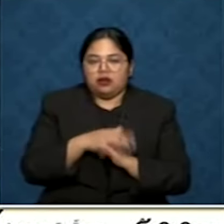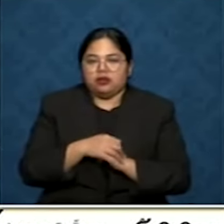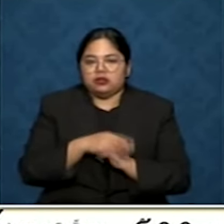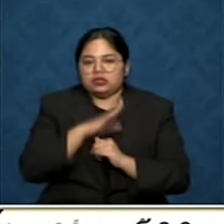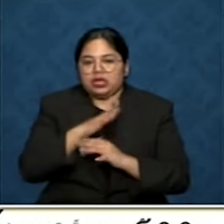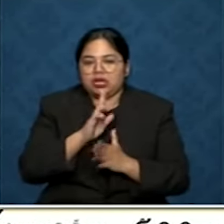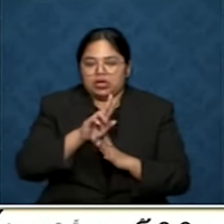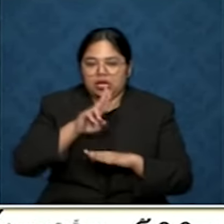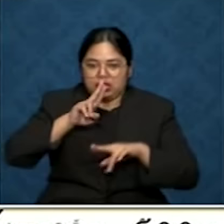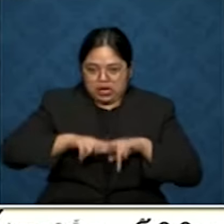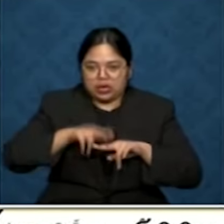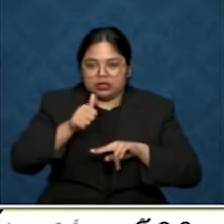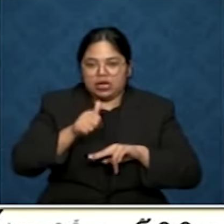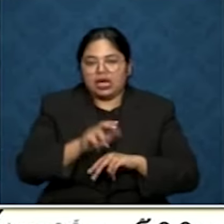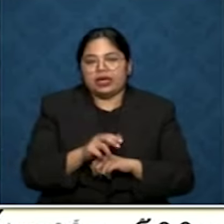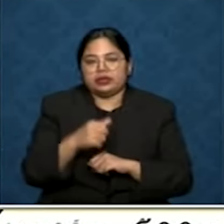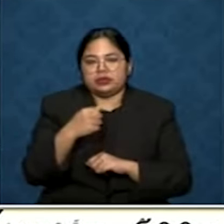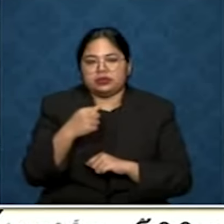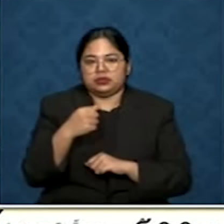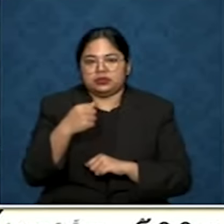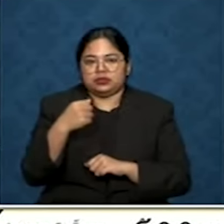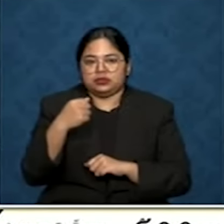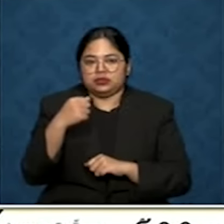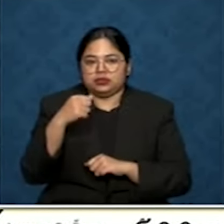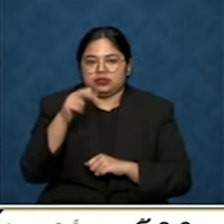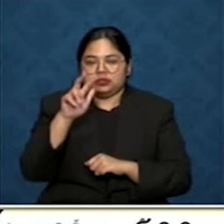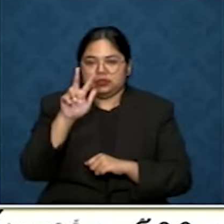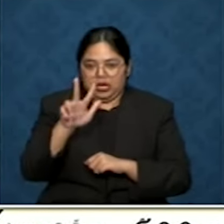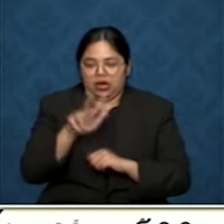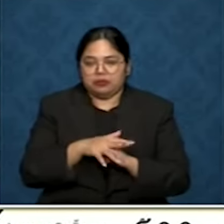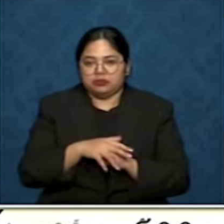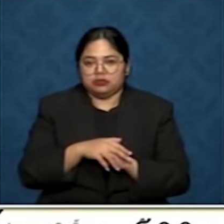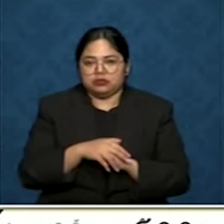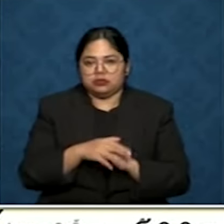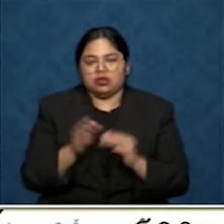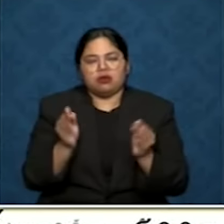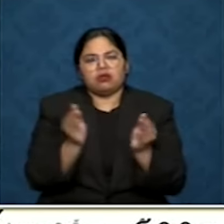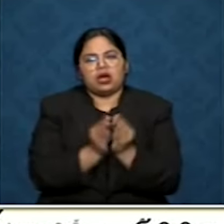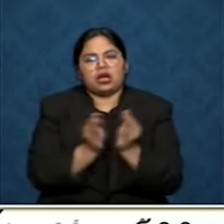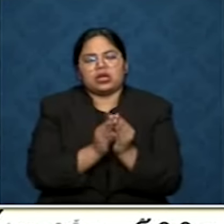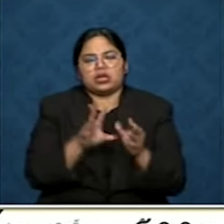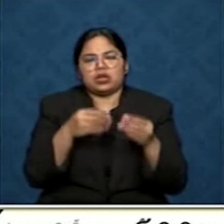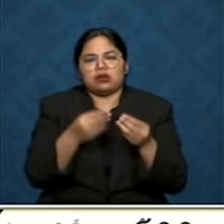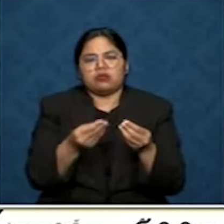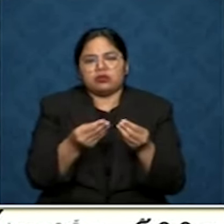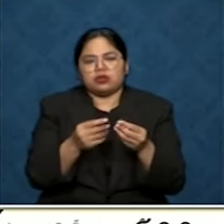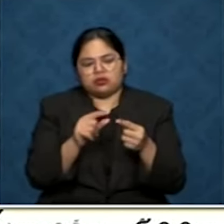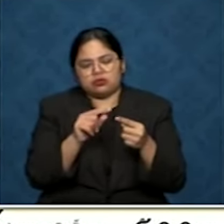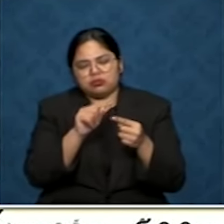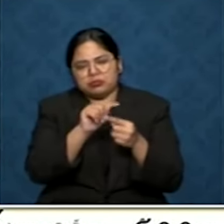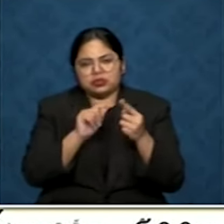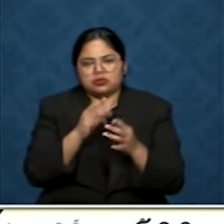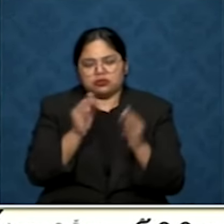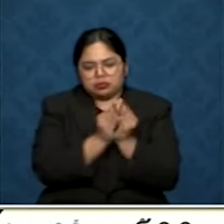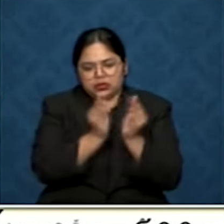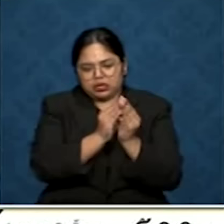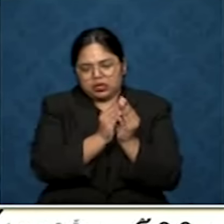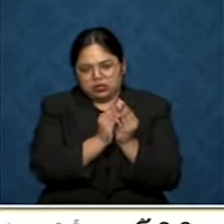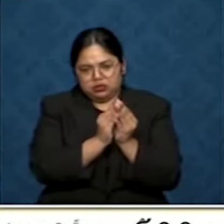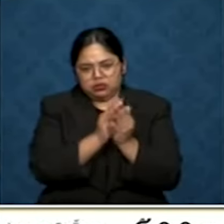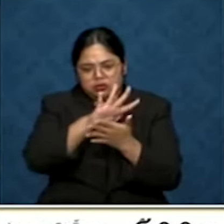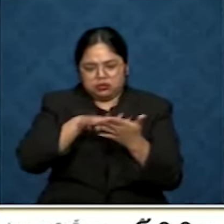คะแนนต้องใช้อีก 3คะแนนคือ 7แต้มแล้วนะเหลืออีกแค่ 2แต้มจาก 9แต้มท่านจะไปไว้ตรงไหนนี่คือสภาพที่ดีที่สุดแล้วแต่ถ้าท่าน